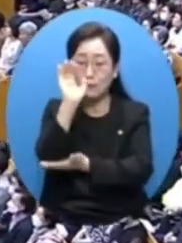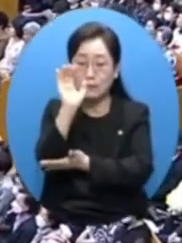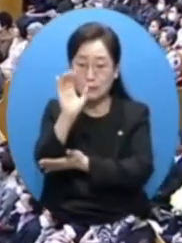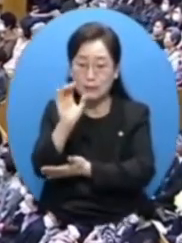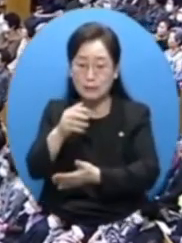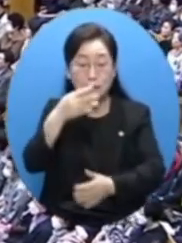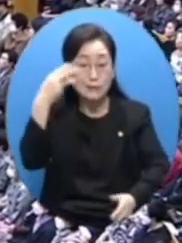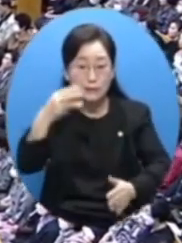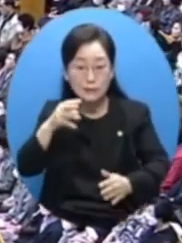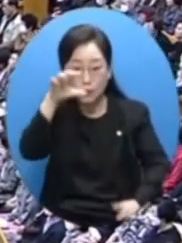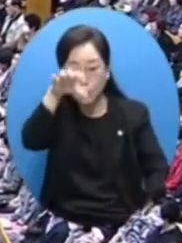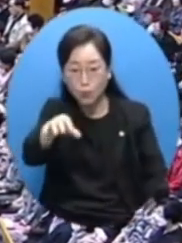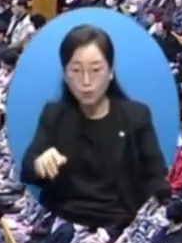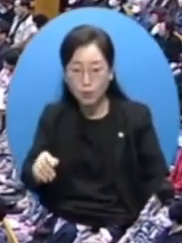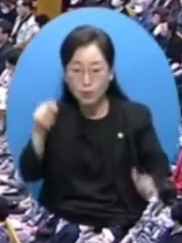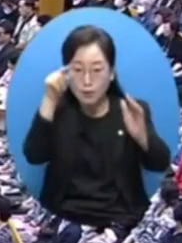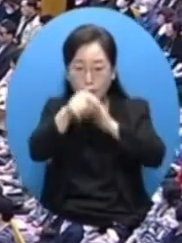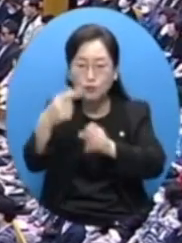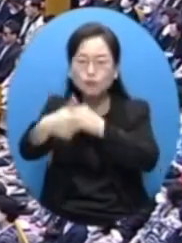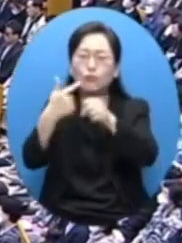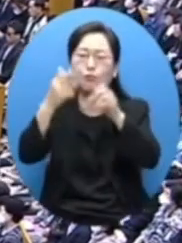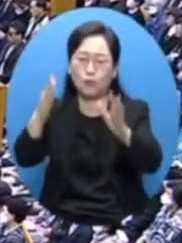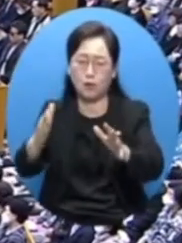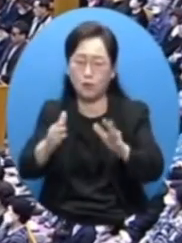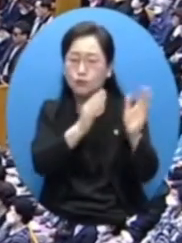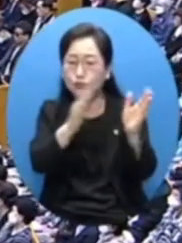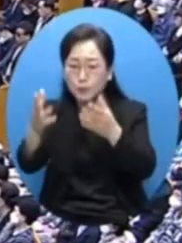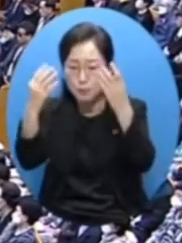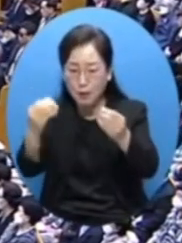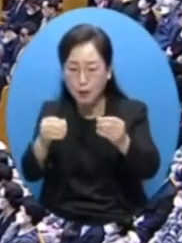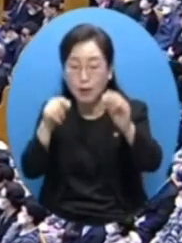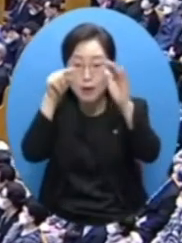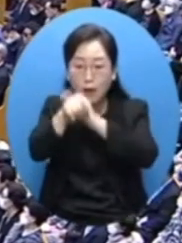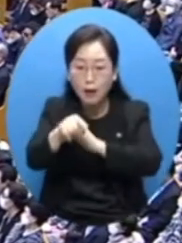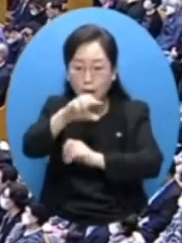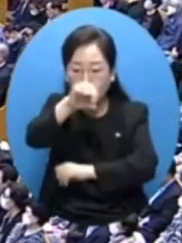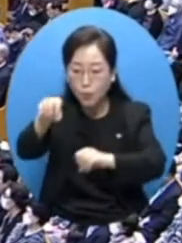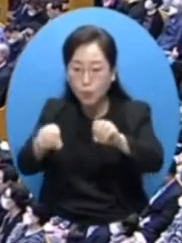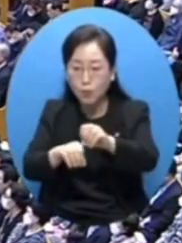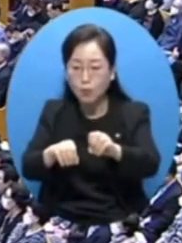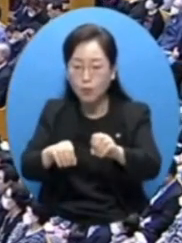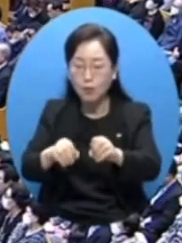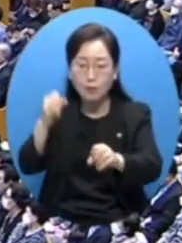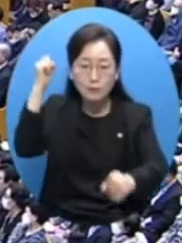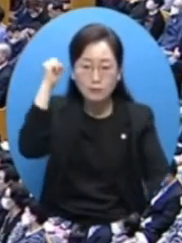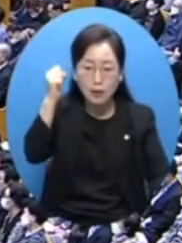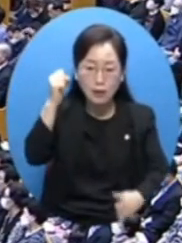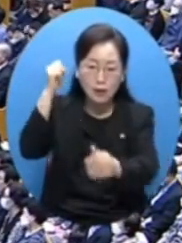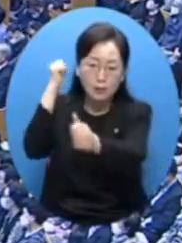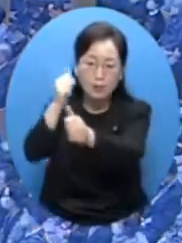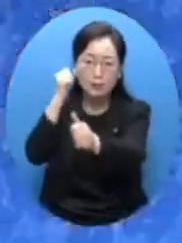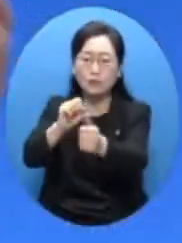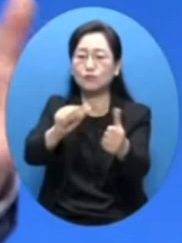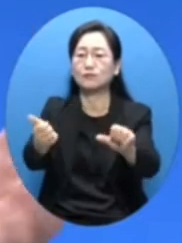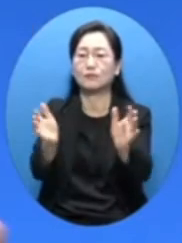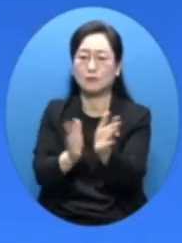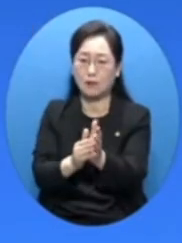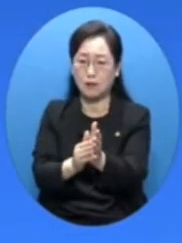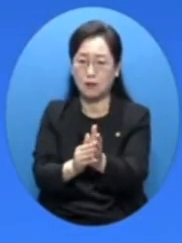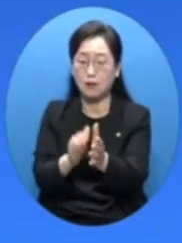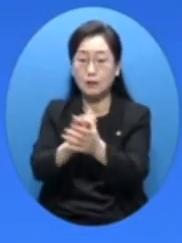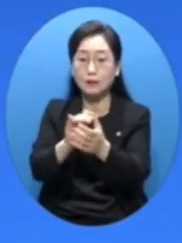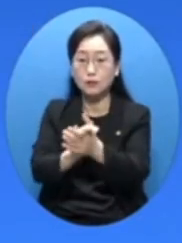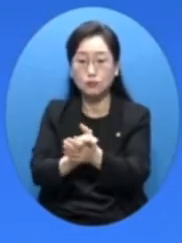6년 동안 기도하며 준비했던 복음을 전하고 했던 그들에 의해서 다 창에 찔려 죽었습니다. 그 친구들 몇